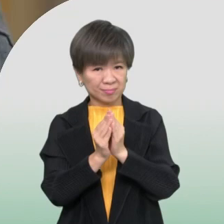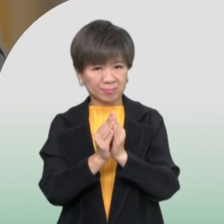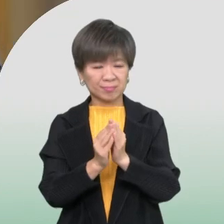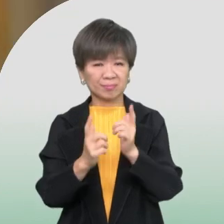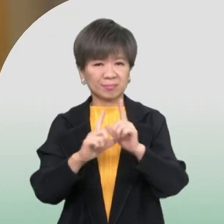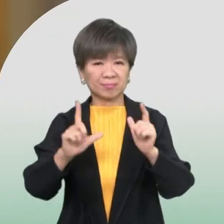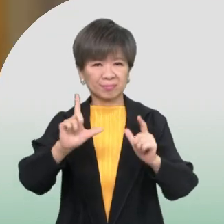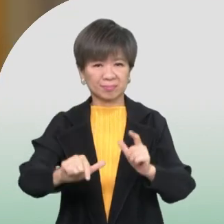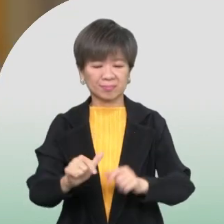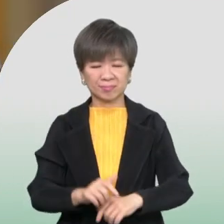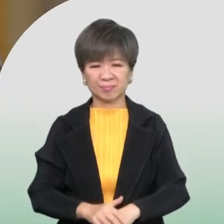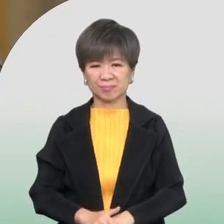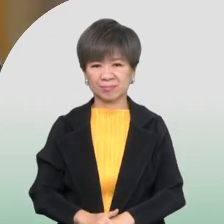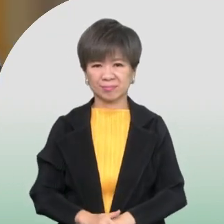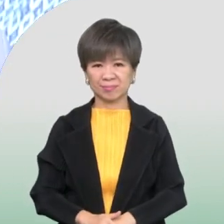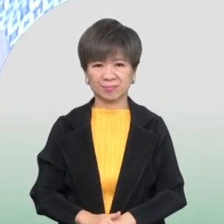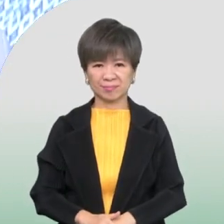师傅。